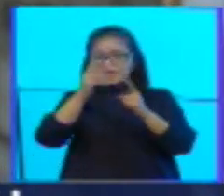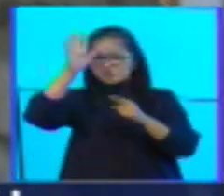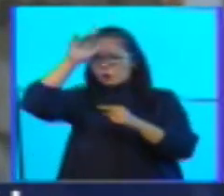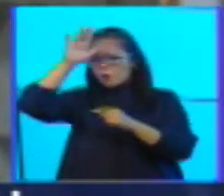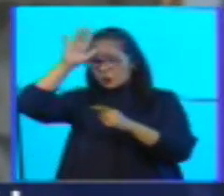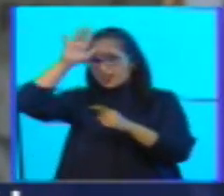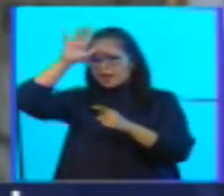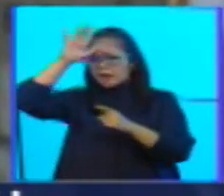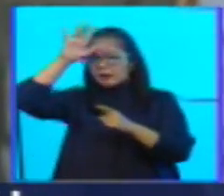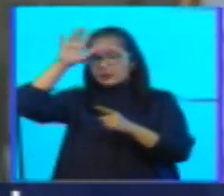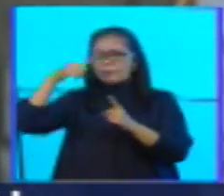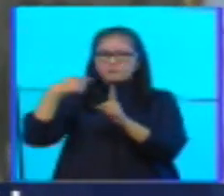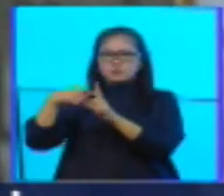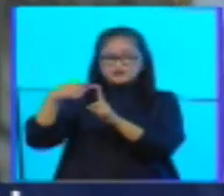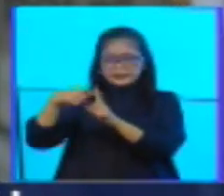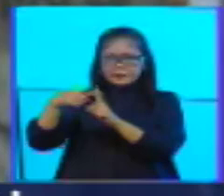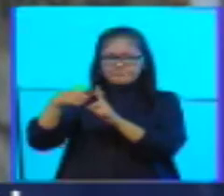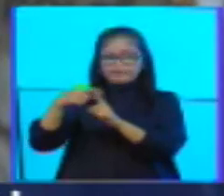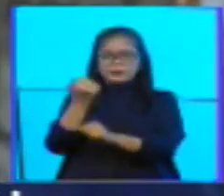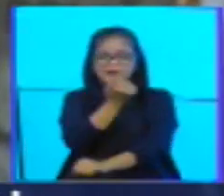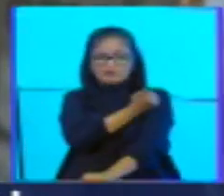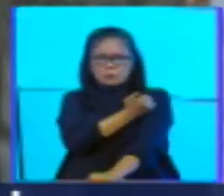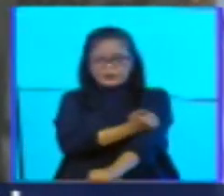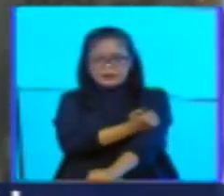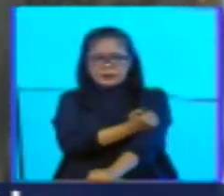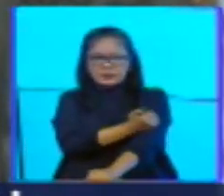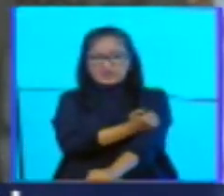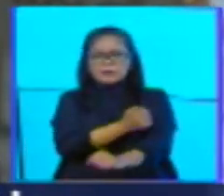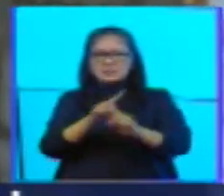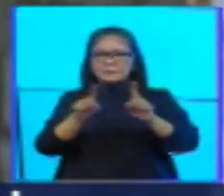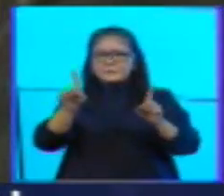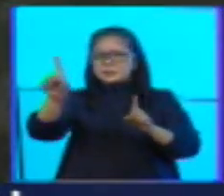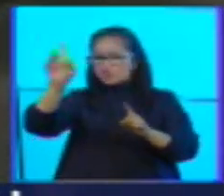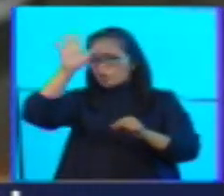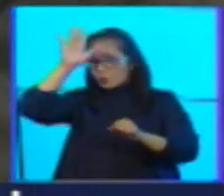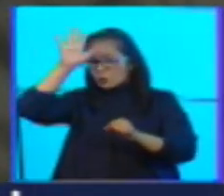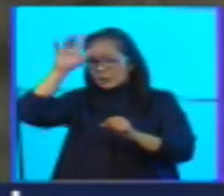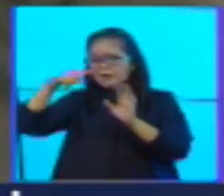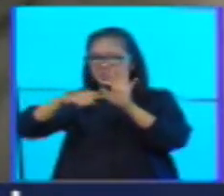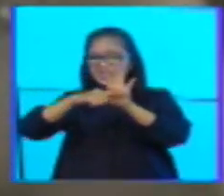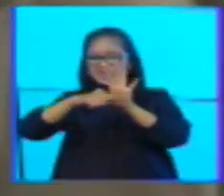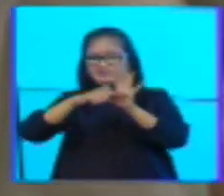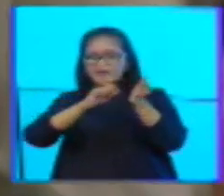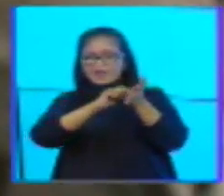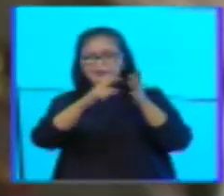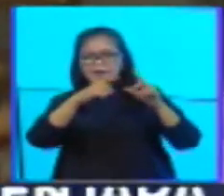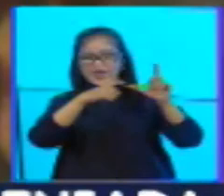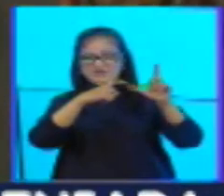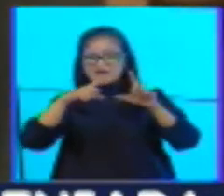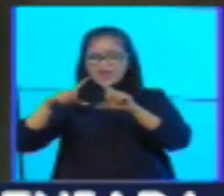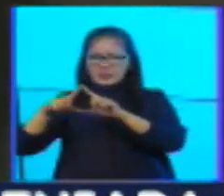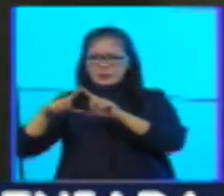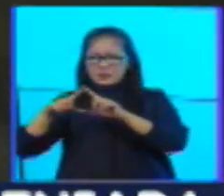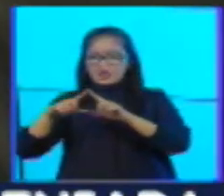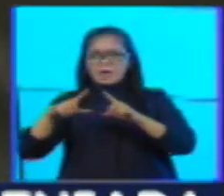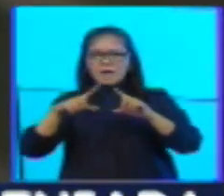mereka positif, kecuali satu, yaitu atas nama SA. Andri Mustafa terancam pidana maksimal 15